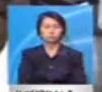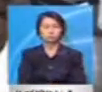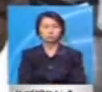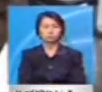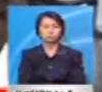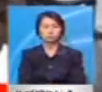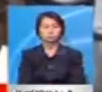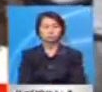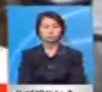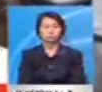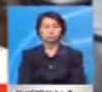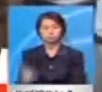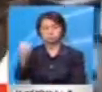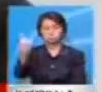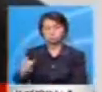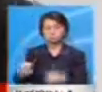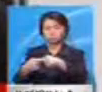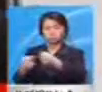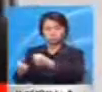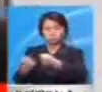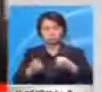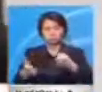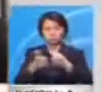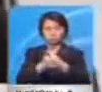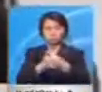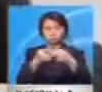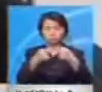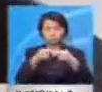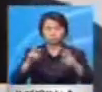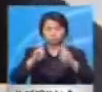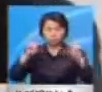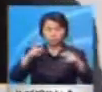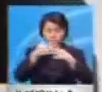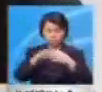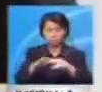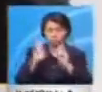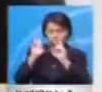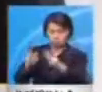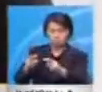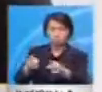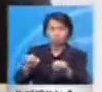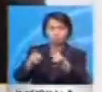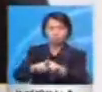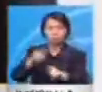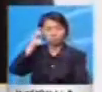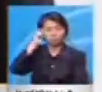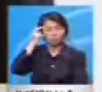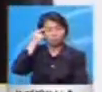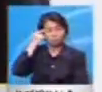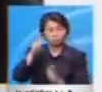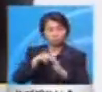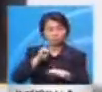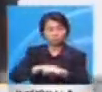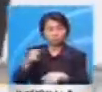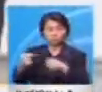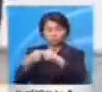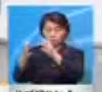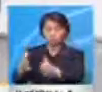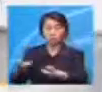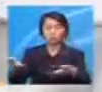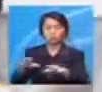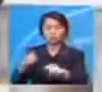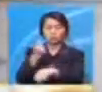lalu pertuduhan ditarik balik pendakwa Raya Saiful Idris selepas mendapati berlaku salah faham ketika tertuduh melakukan